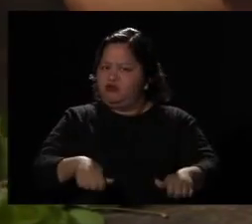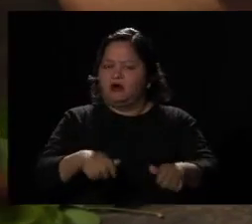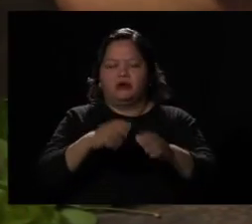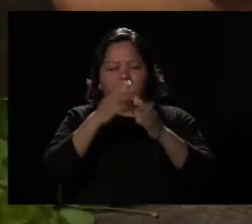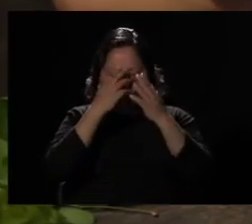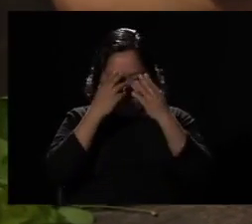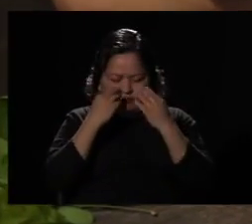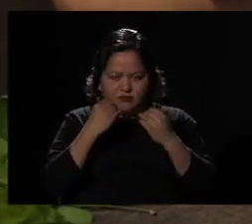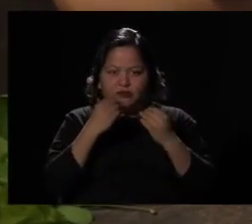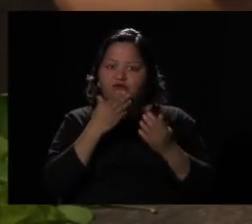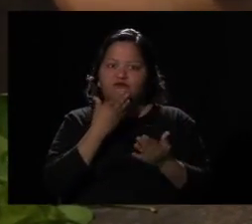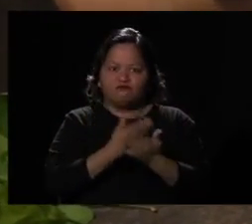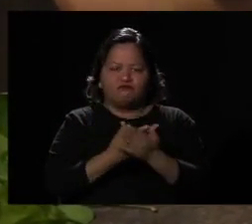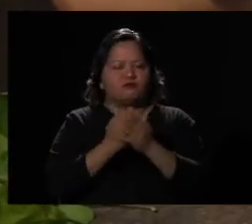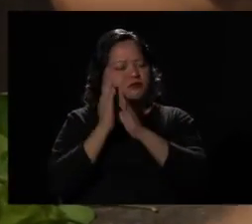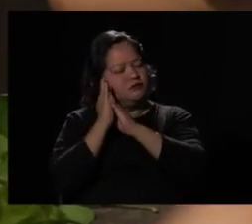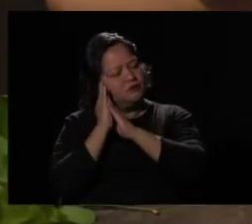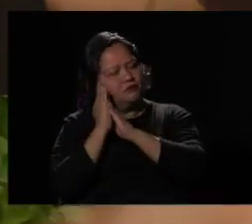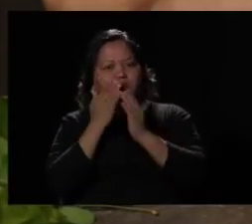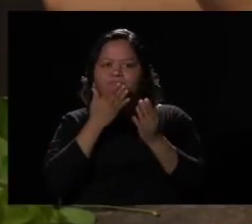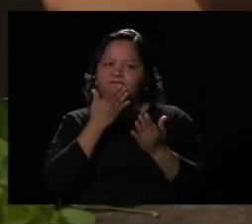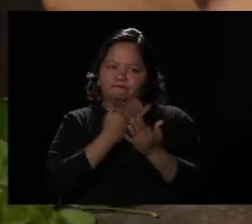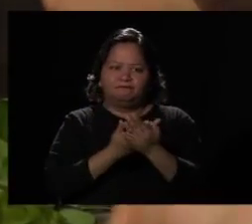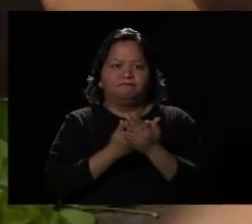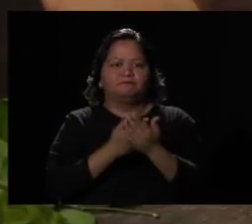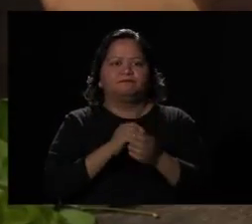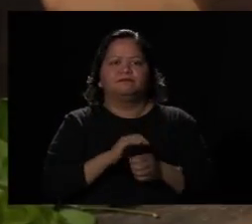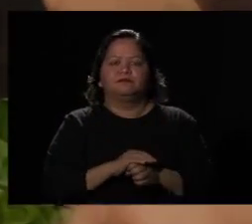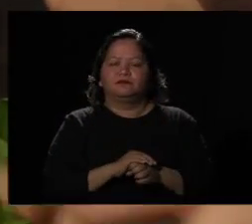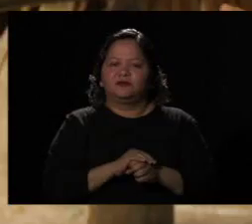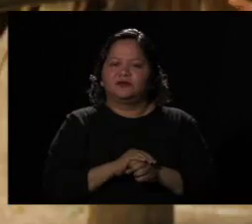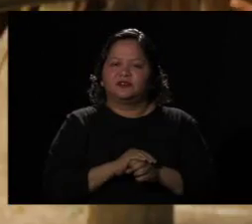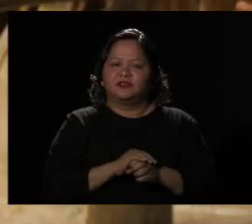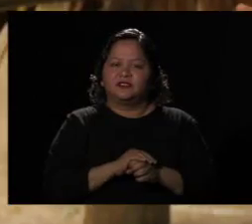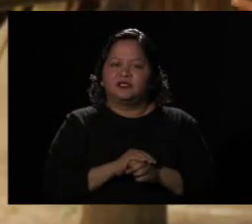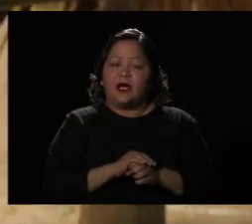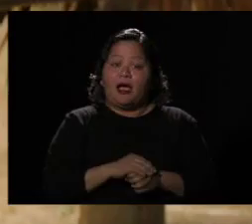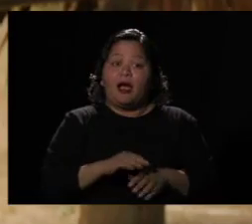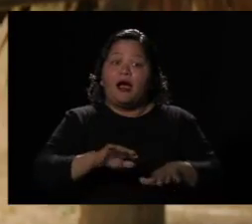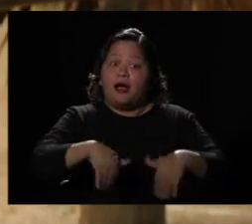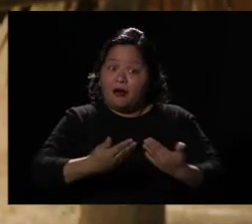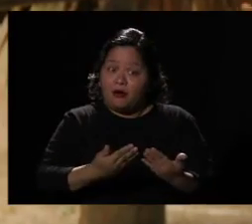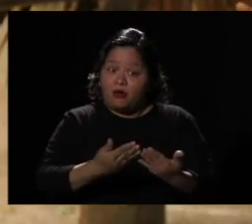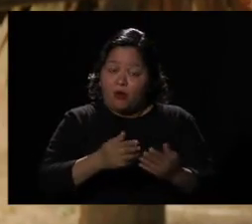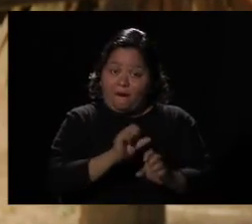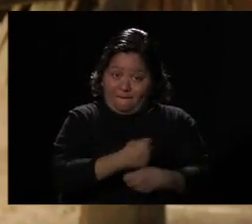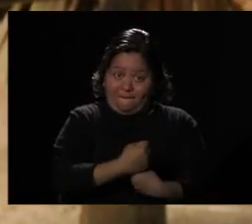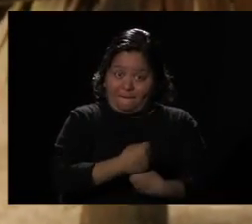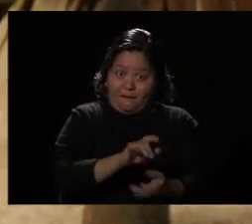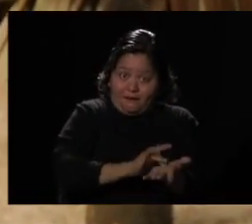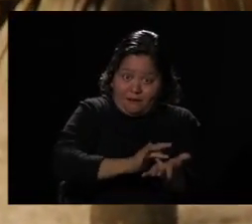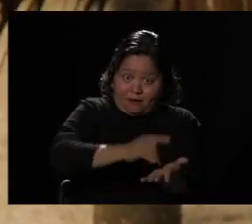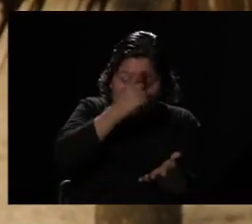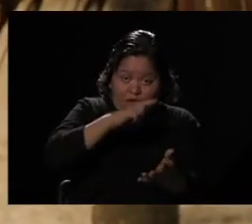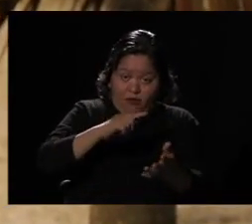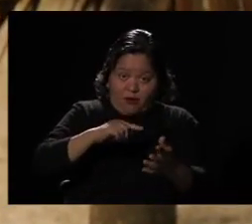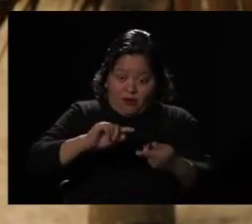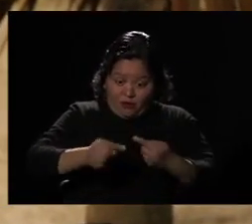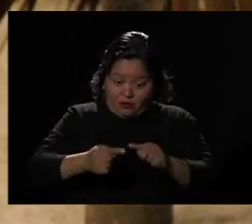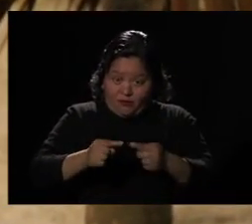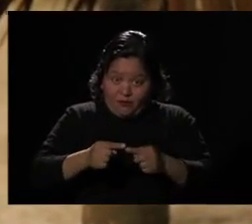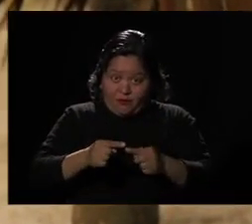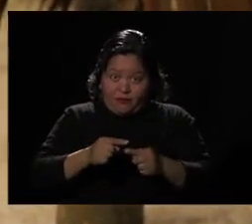Taiguini mafatinasnya I amot zinafay tataw-taw. Tuli ini na hagon siha